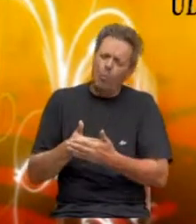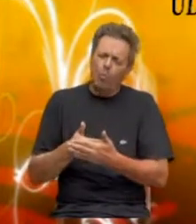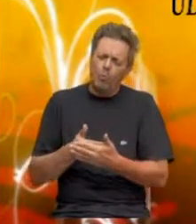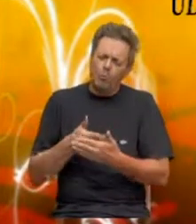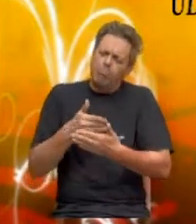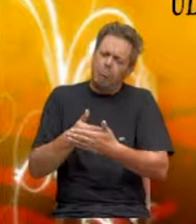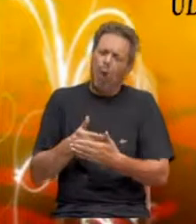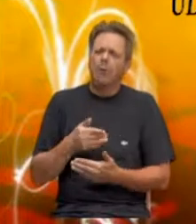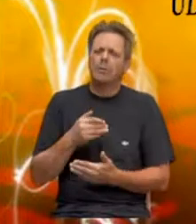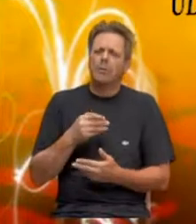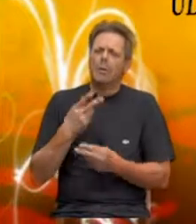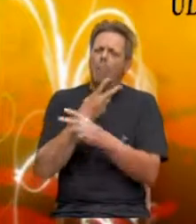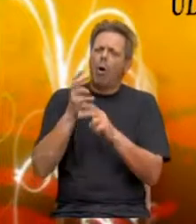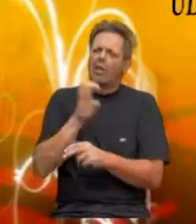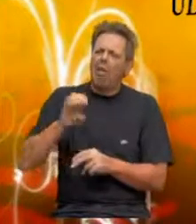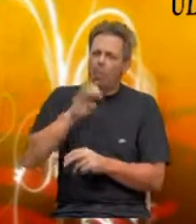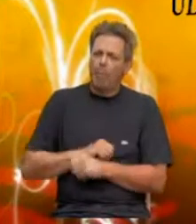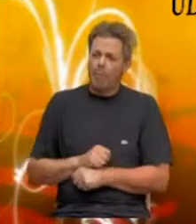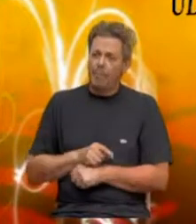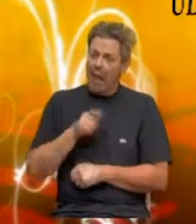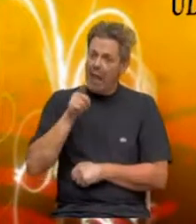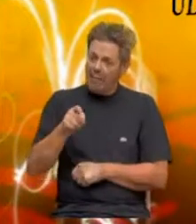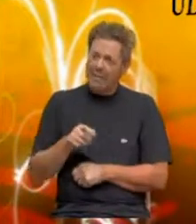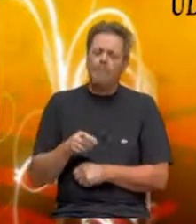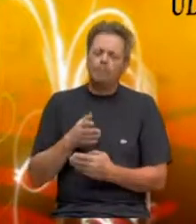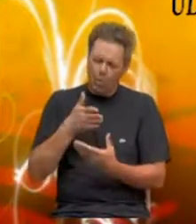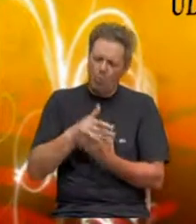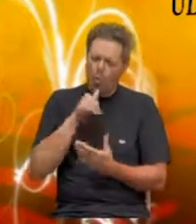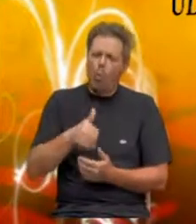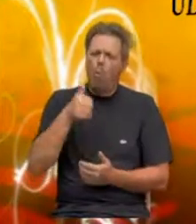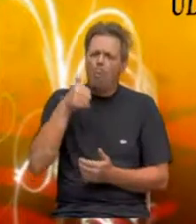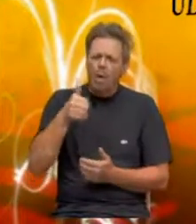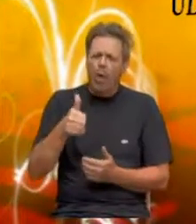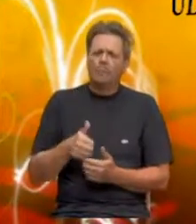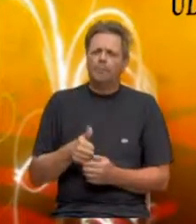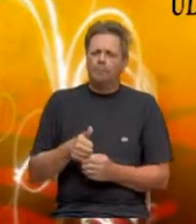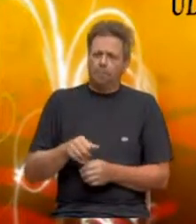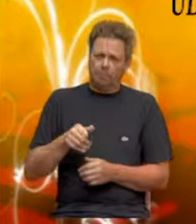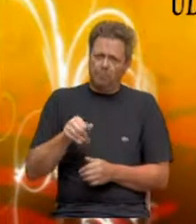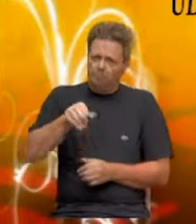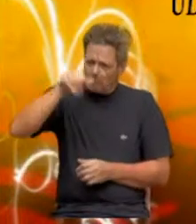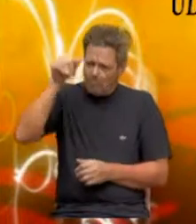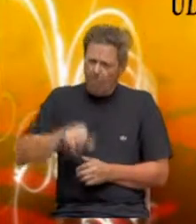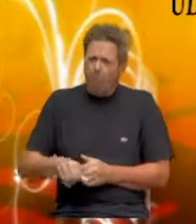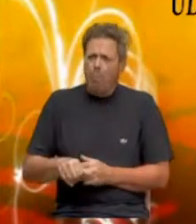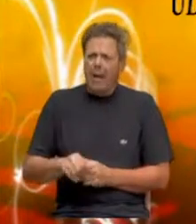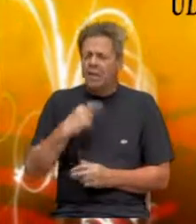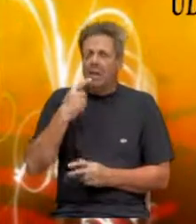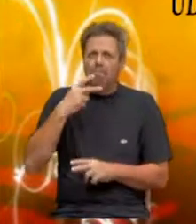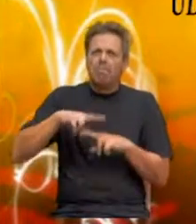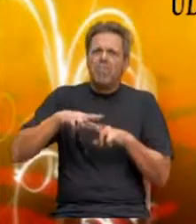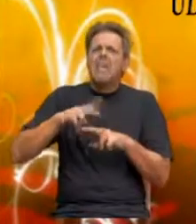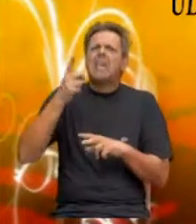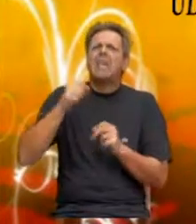vi ste isto tako sudjelovali u prvoj hibridnoj operaciji. Tako. Što je, prvi put sam se susretla da postoji neka hibridna